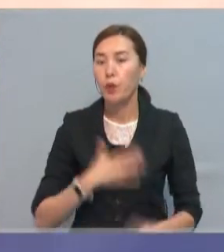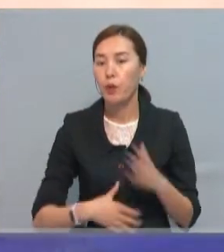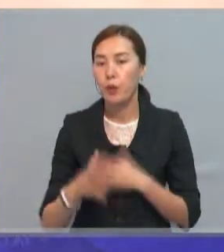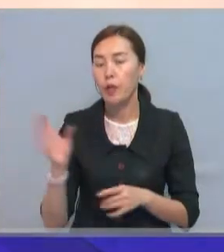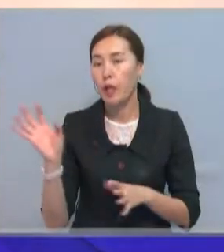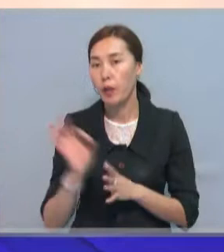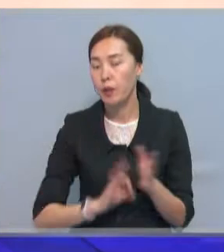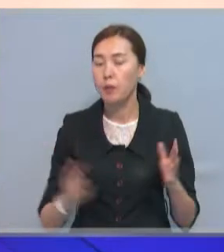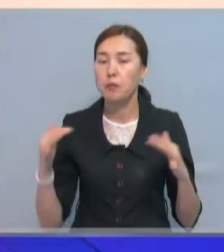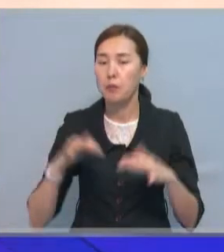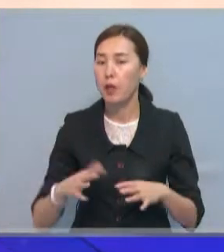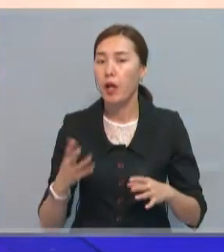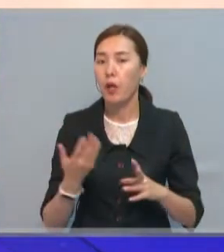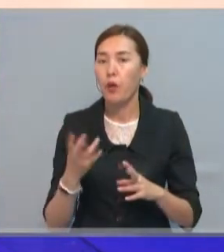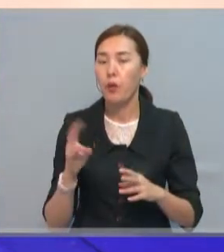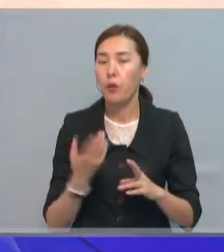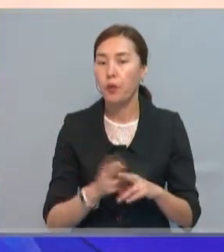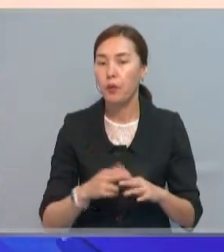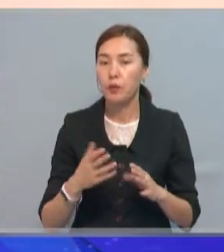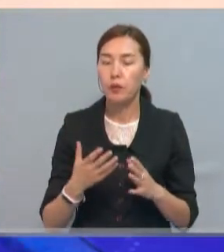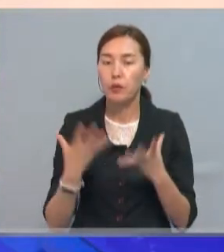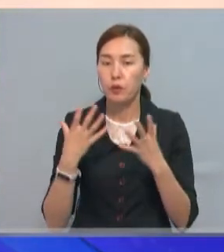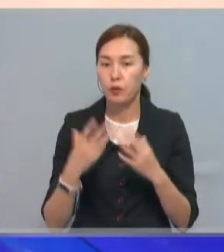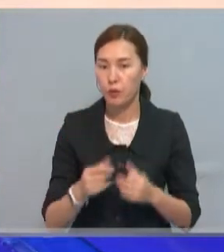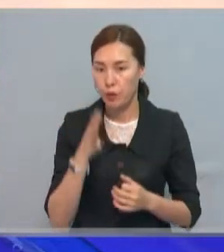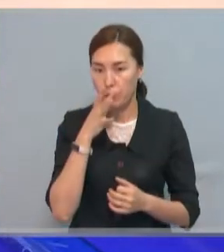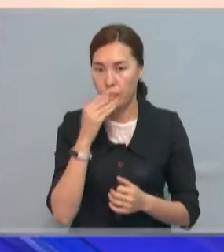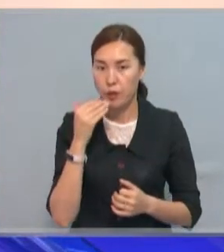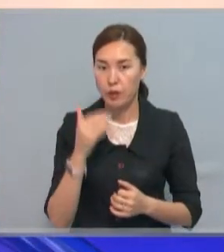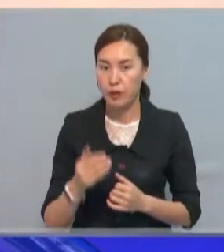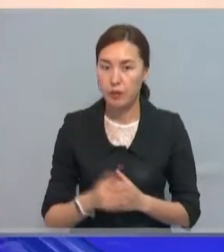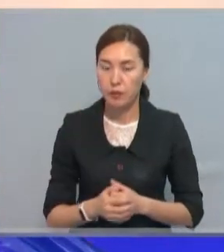ал осындай қиын қыстау уақытта